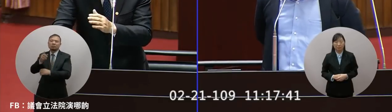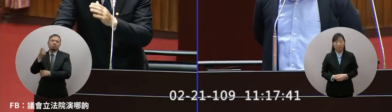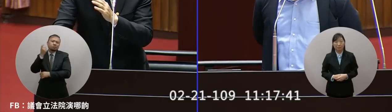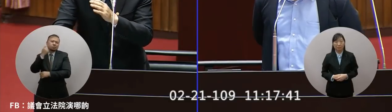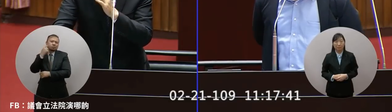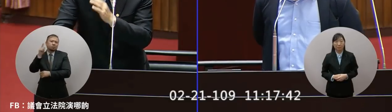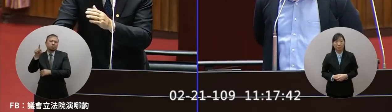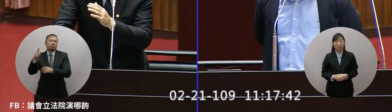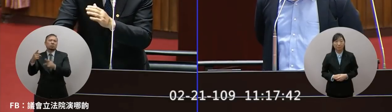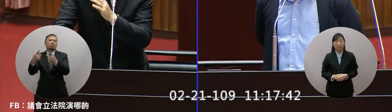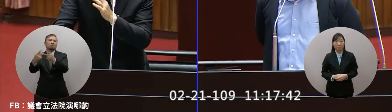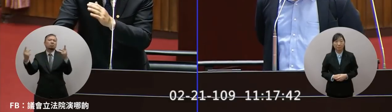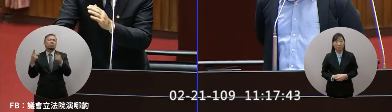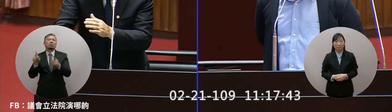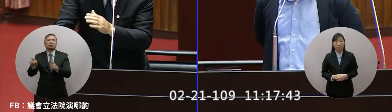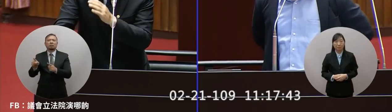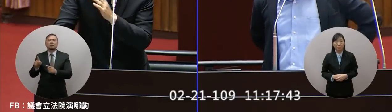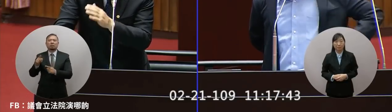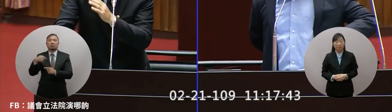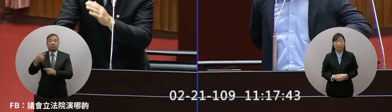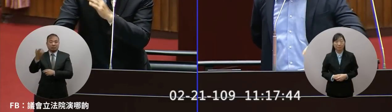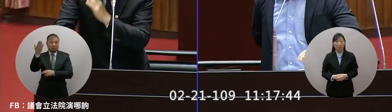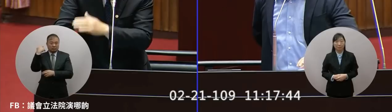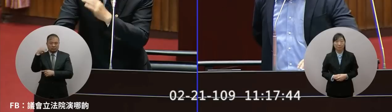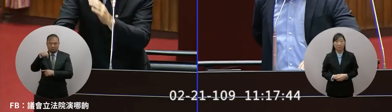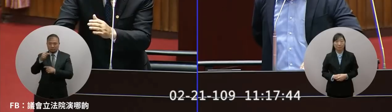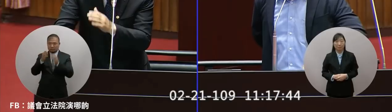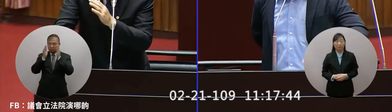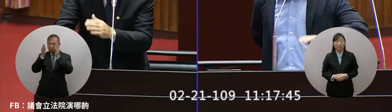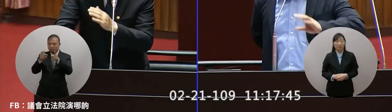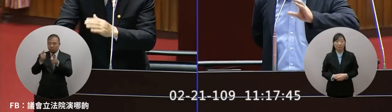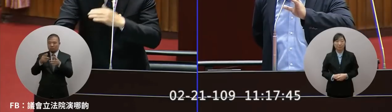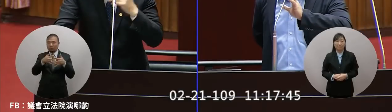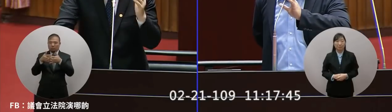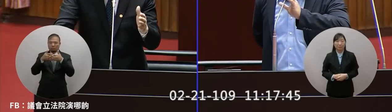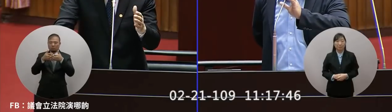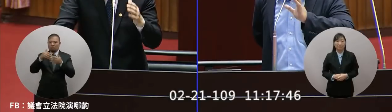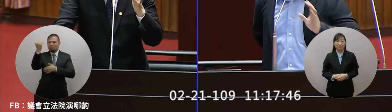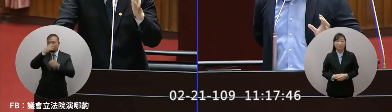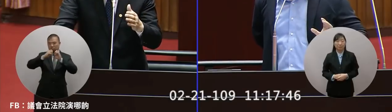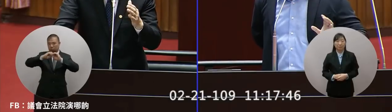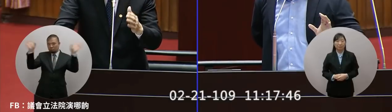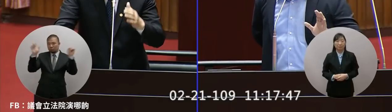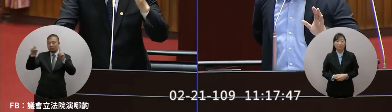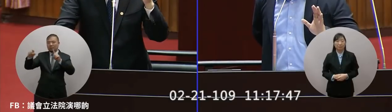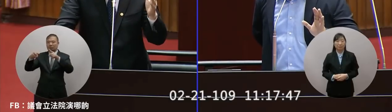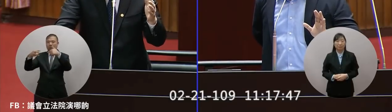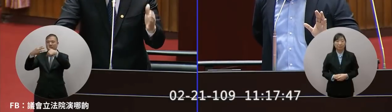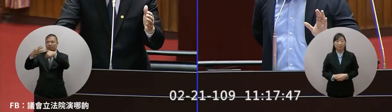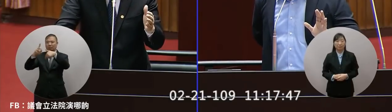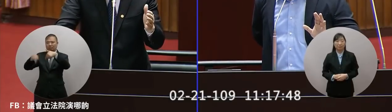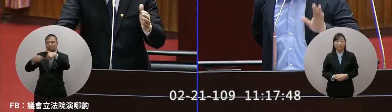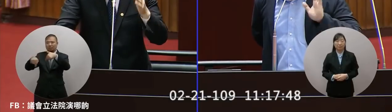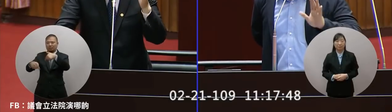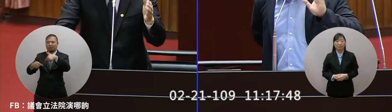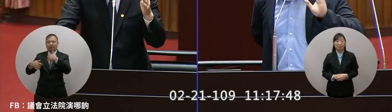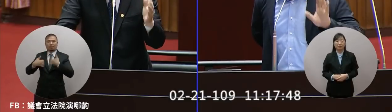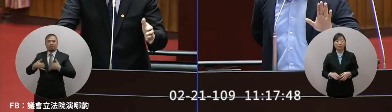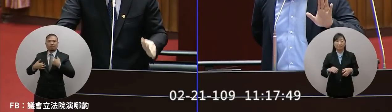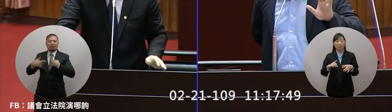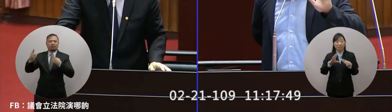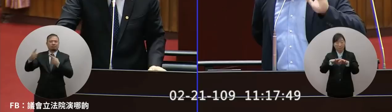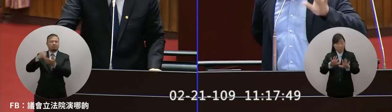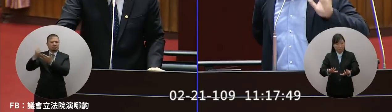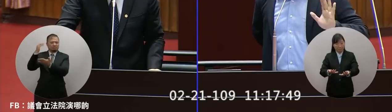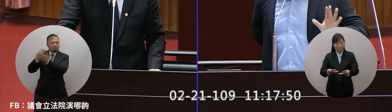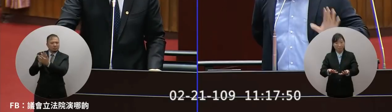关伊朗禁止对伊朗，美国突然对伊朗制裁，拿不到货款之后，当时的展言， 所以 背景